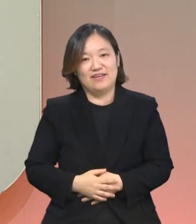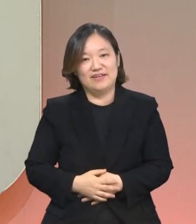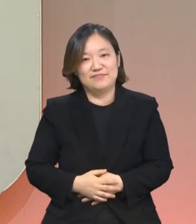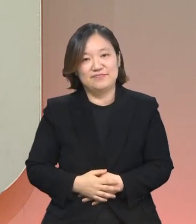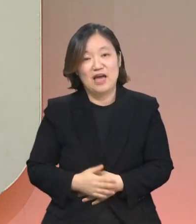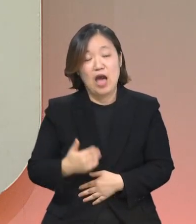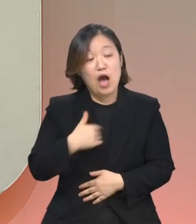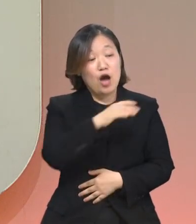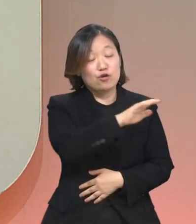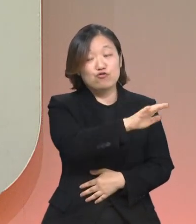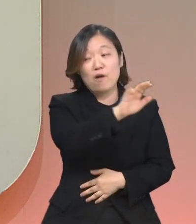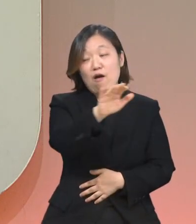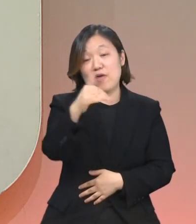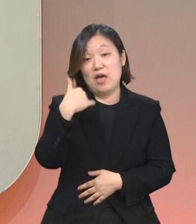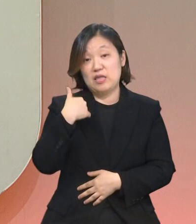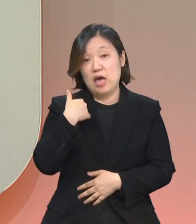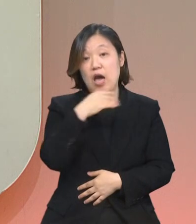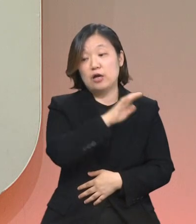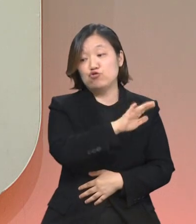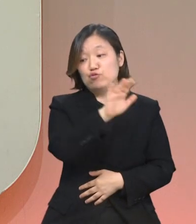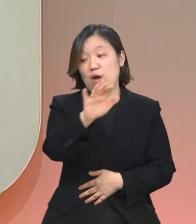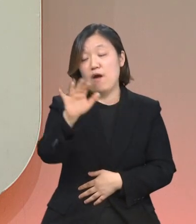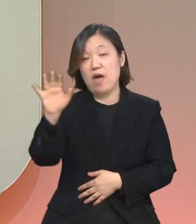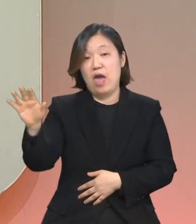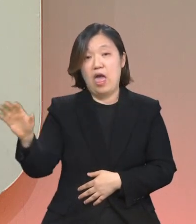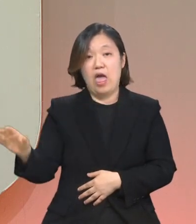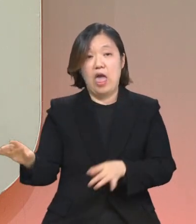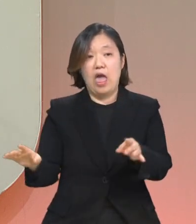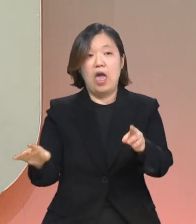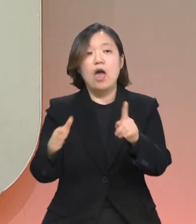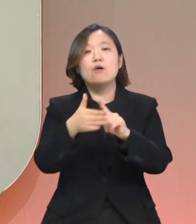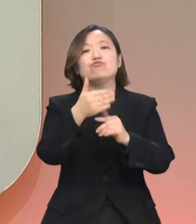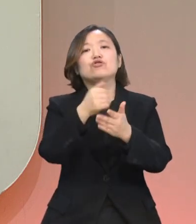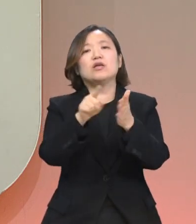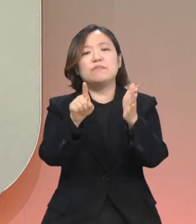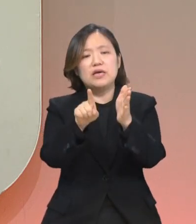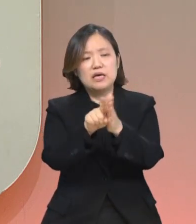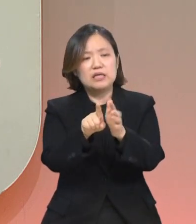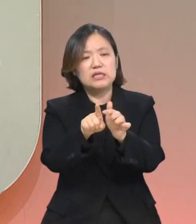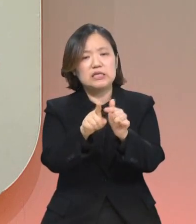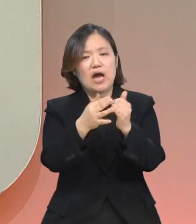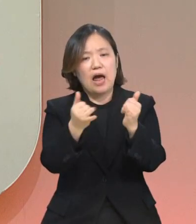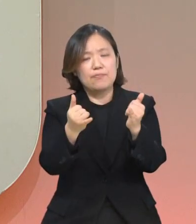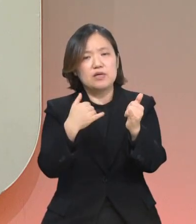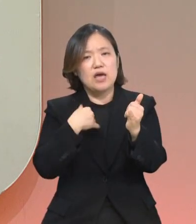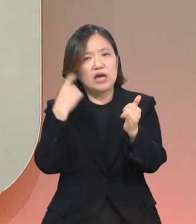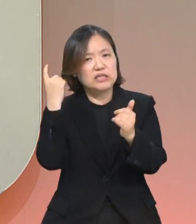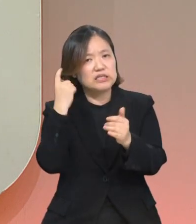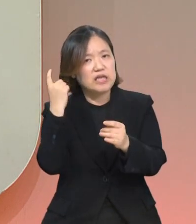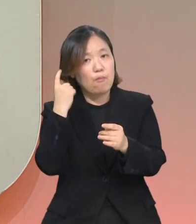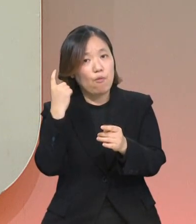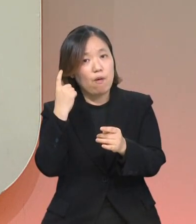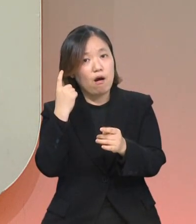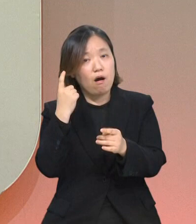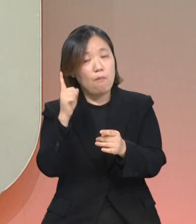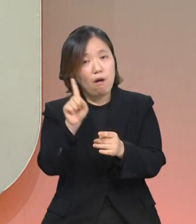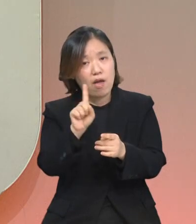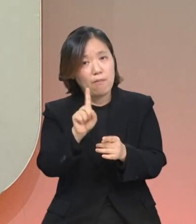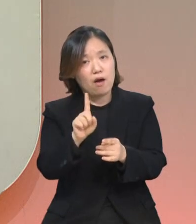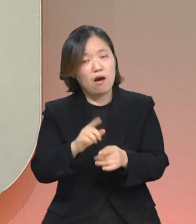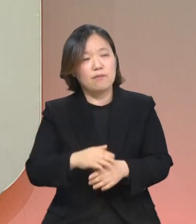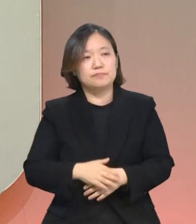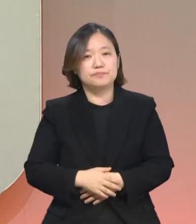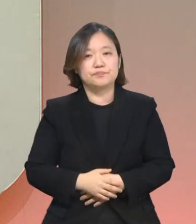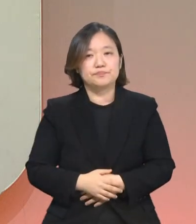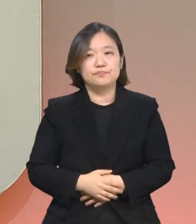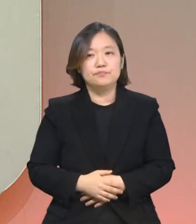주변에 수많은 그런 불심이 지극하신 불자님들 이야기를 듣다 보면 한결같이